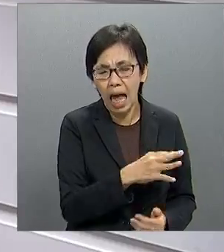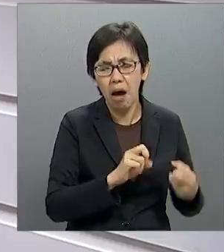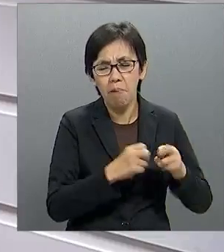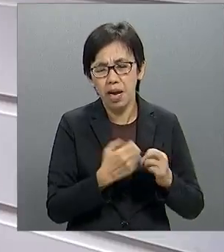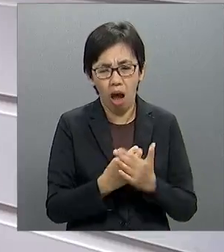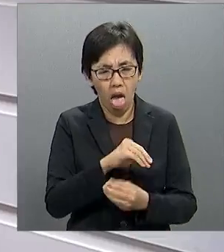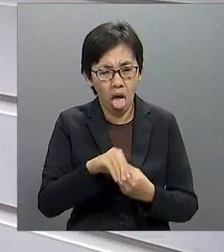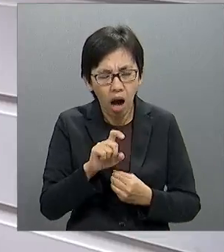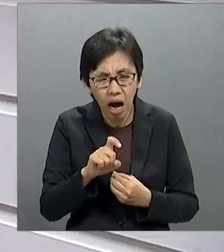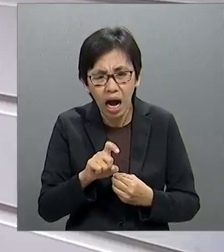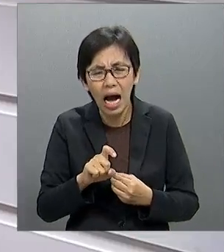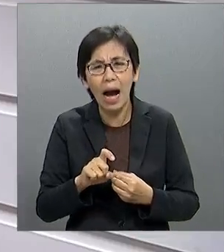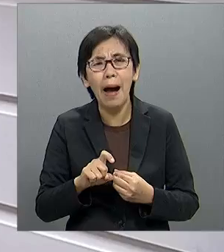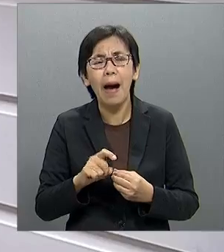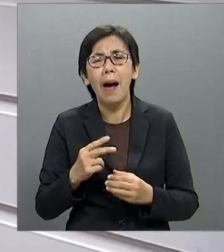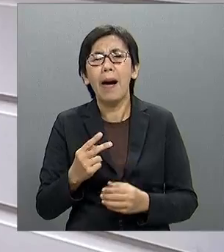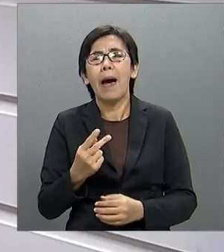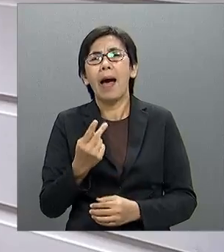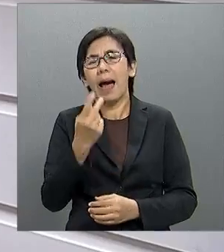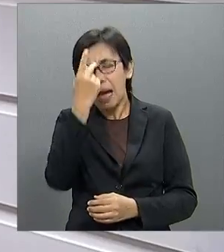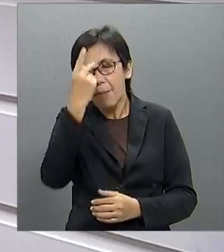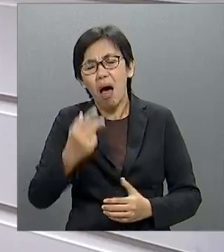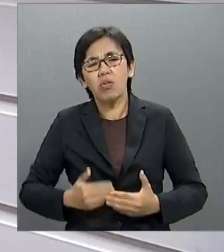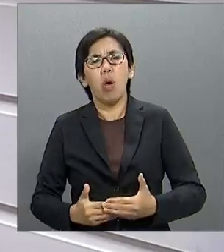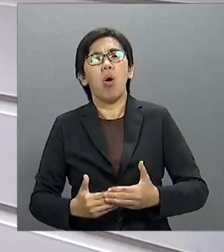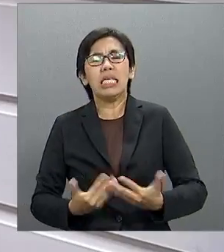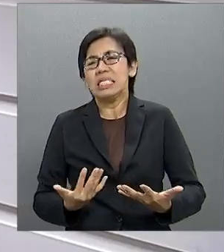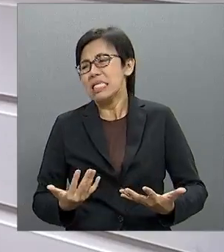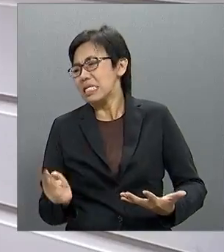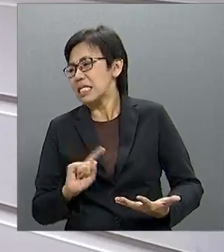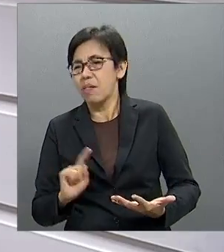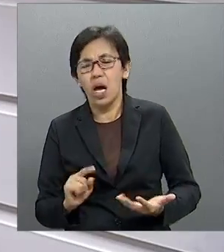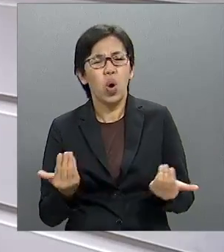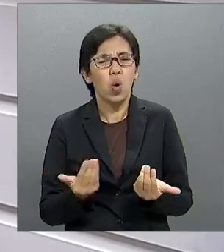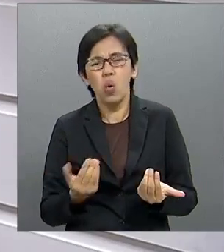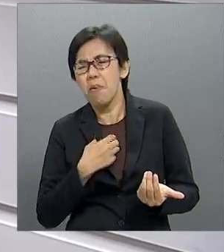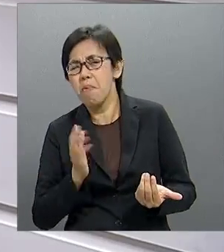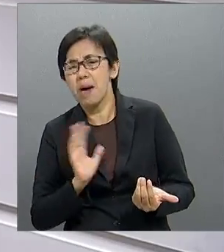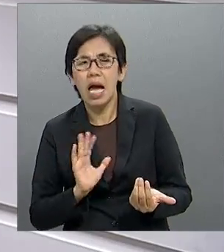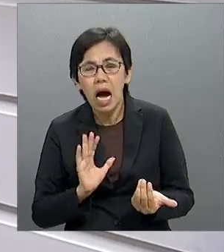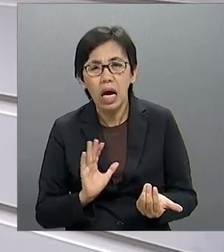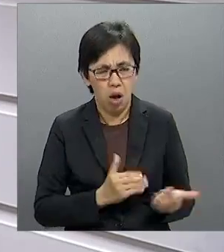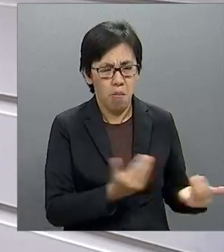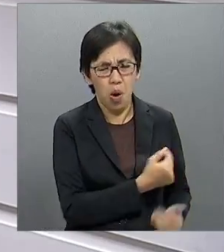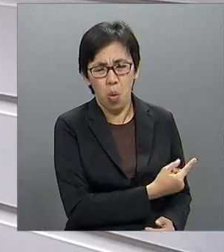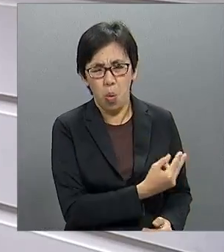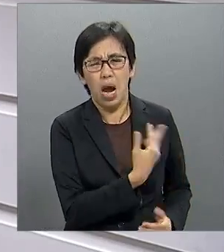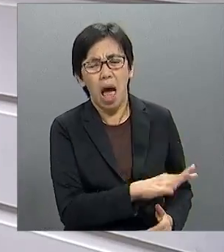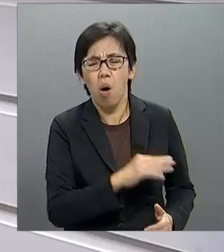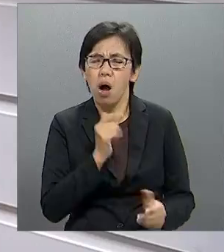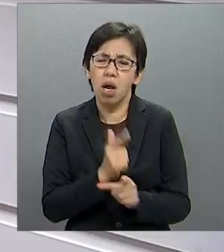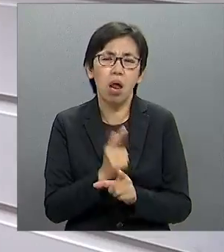ไม่สามารถเลี้ยงลูกต่อไปได้ก็ต้องการที่จะเว้นระยะการมีบุตรแล้วที่สำคัญก็คือว่านอกเหนือจากเหตุผลเหล่านี้